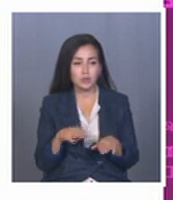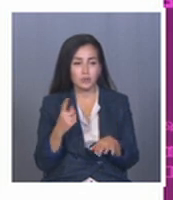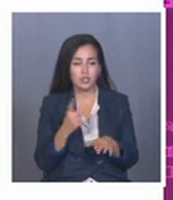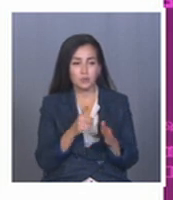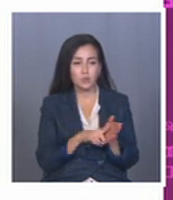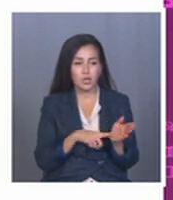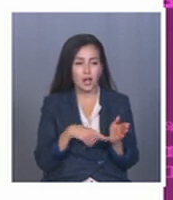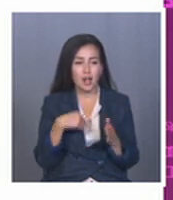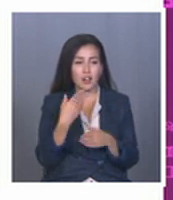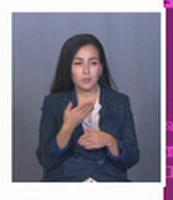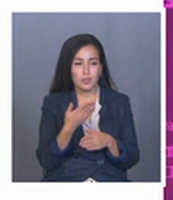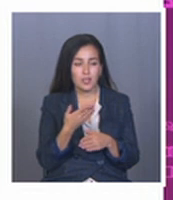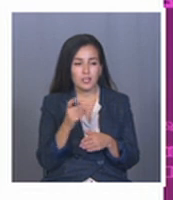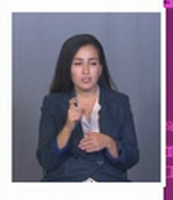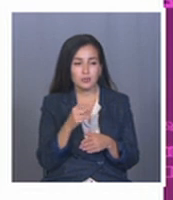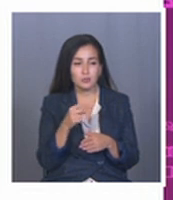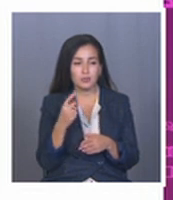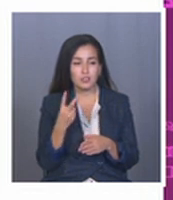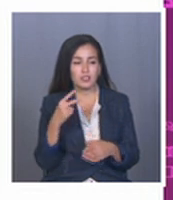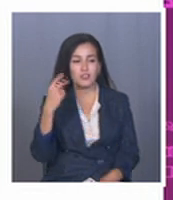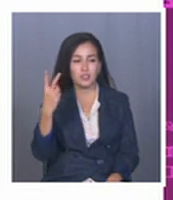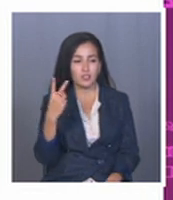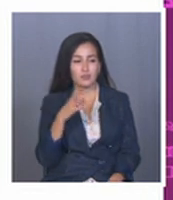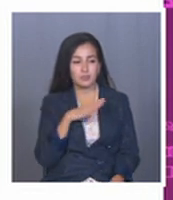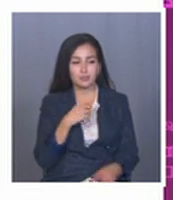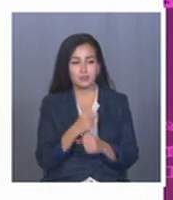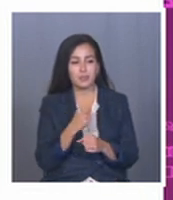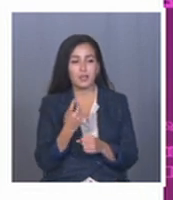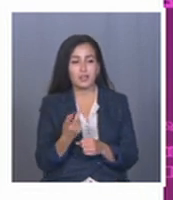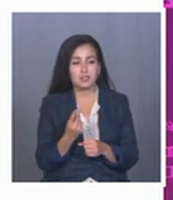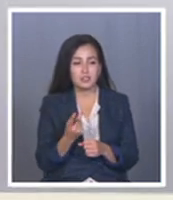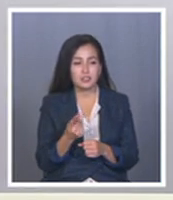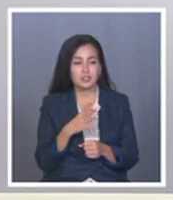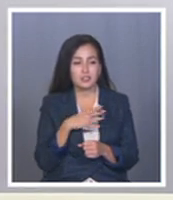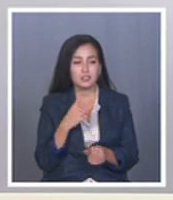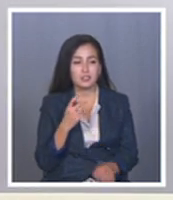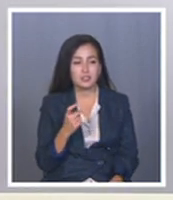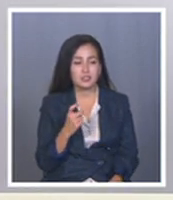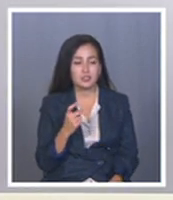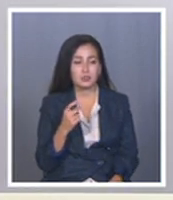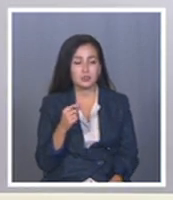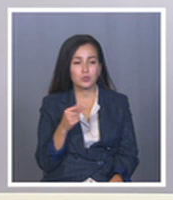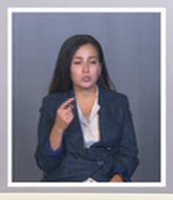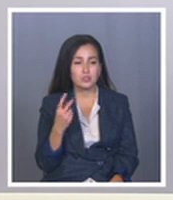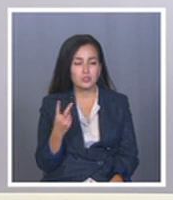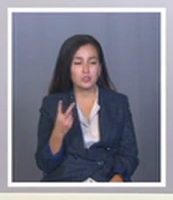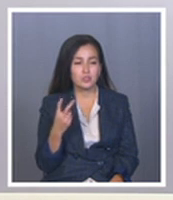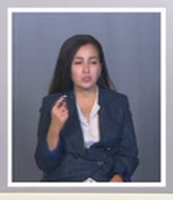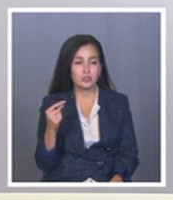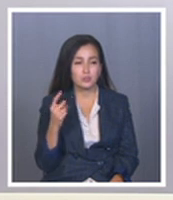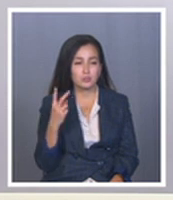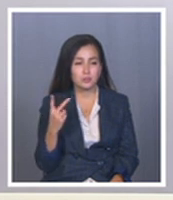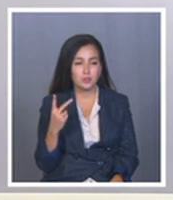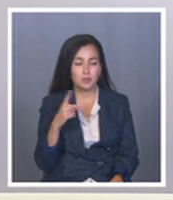алымына x минус 2-нің квадратын көбейттік. Екінші бөлшекке x минус 2 мен x плюс 2-ні көбейттік. Яғни x квадрат азайтылған 4